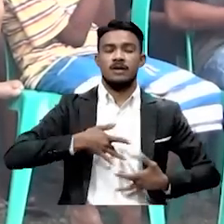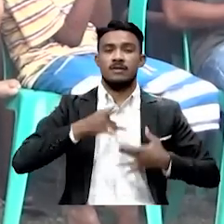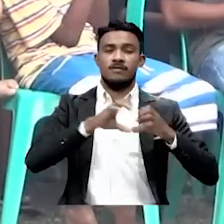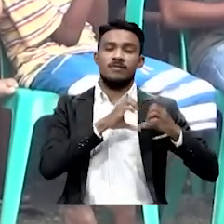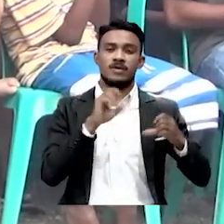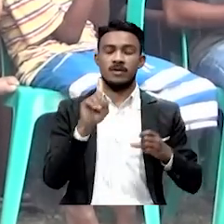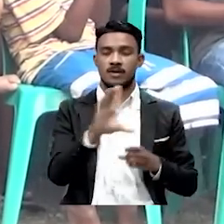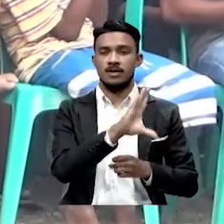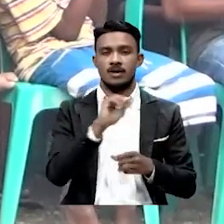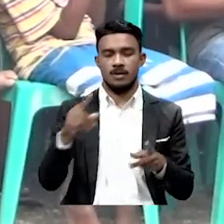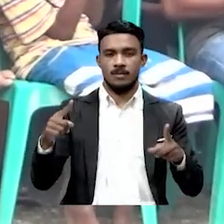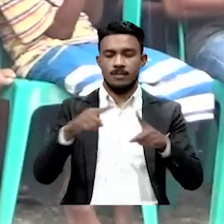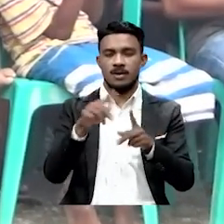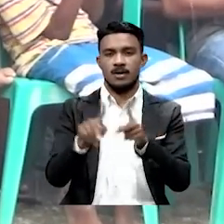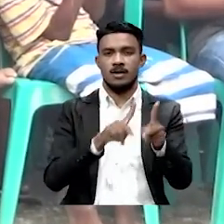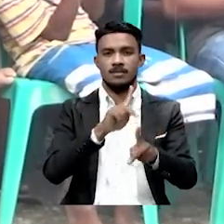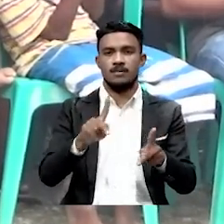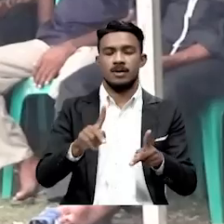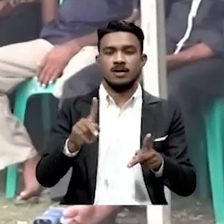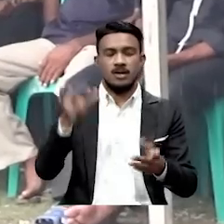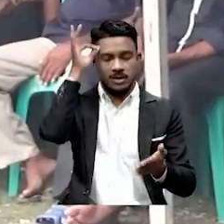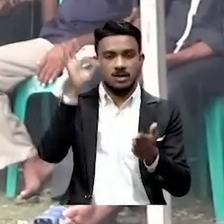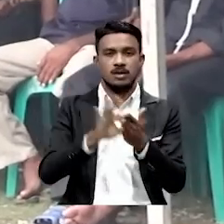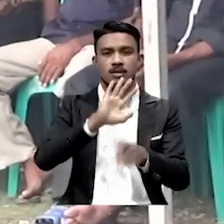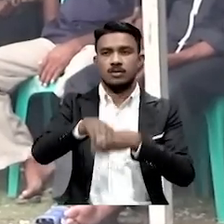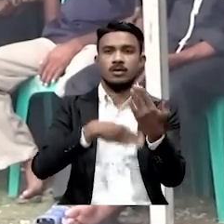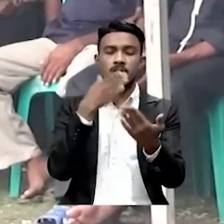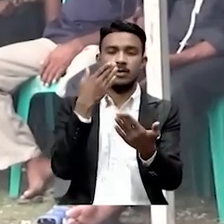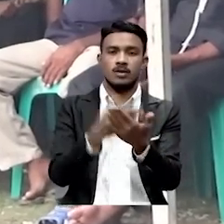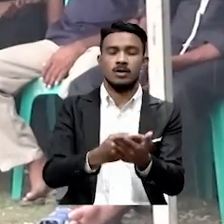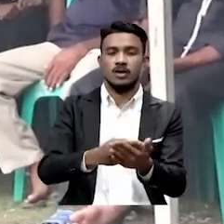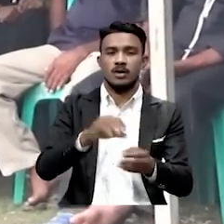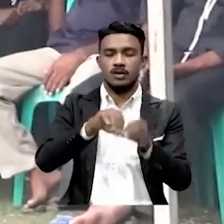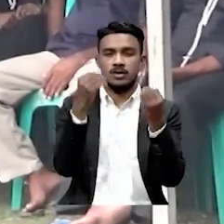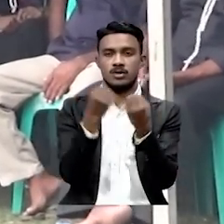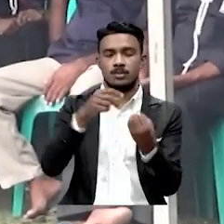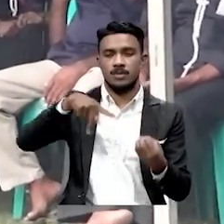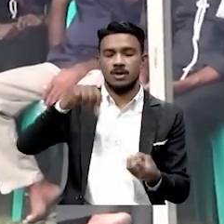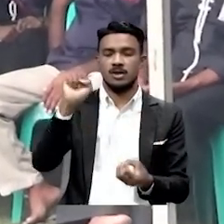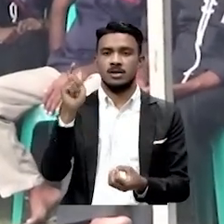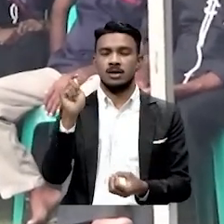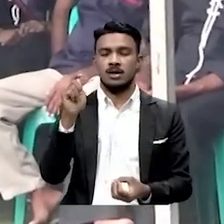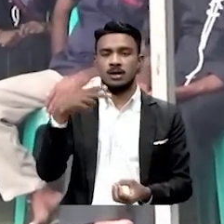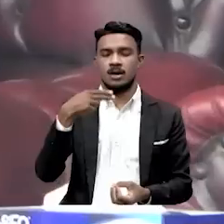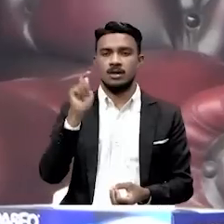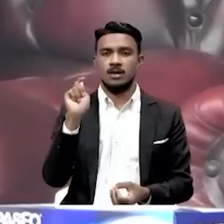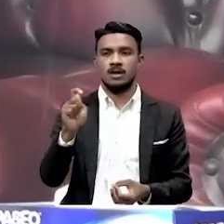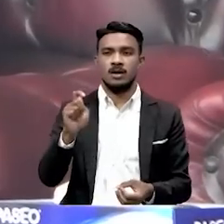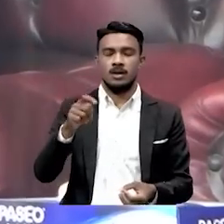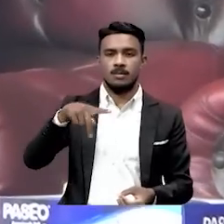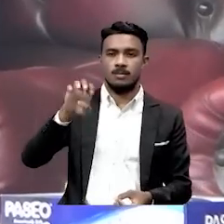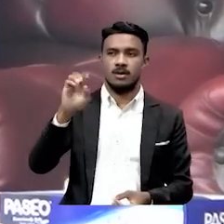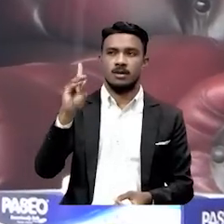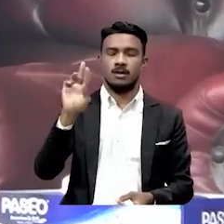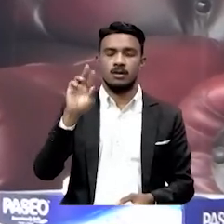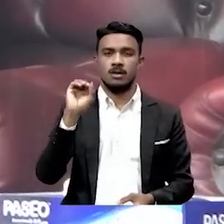ba komunidade. Sekretaris Jeral Organisasaun Persaudaraan Setia Hati Terate Pedro Aparicio husba membro sira atu munda